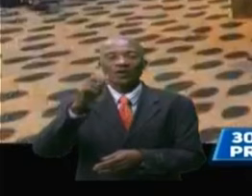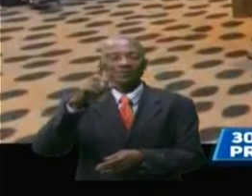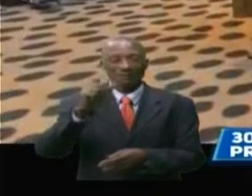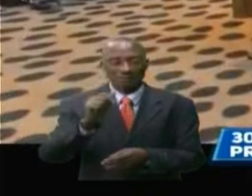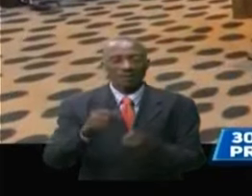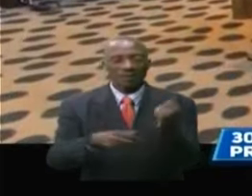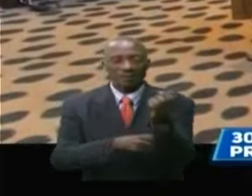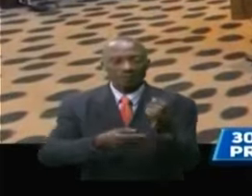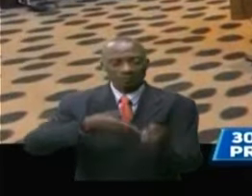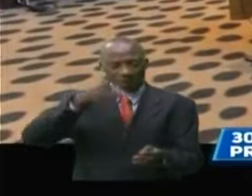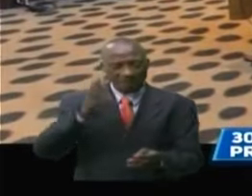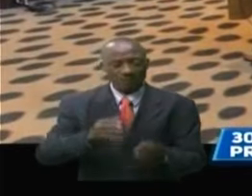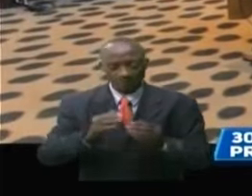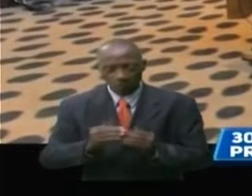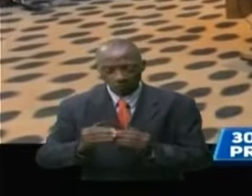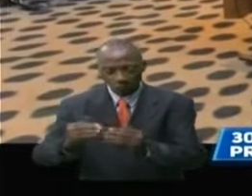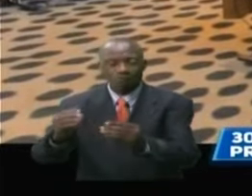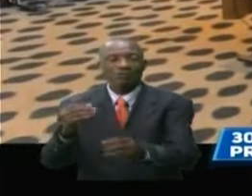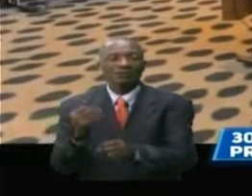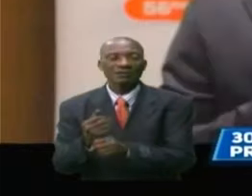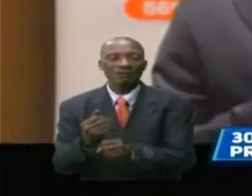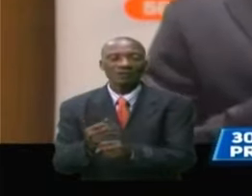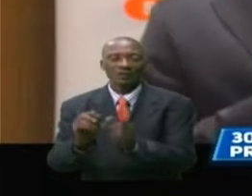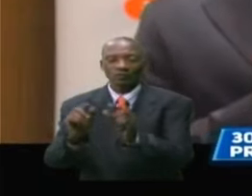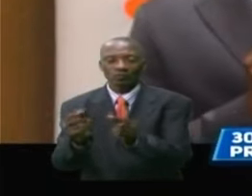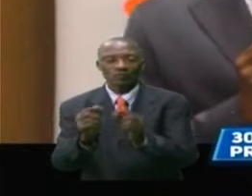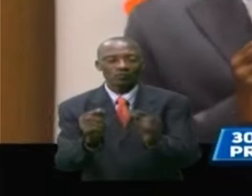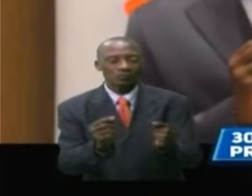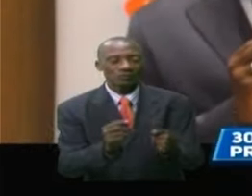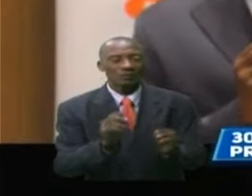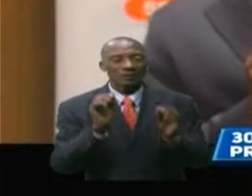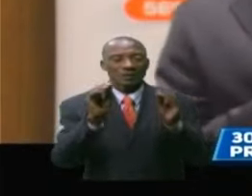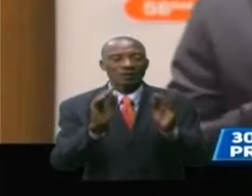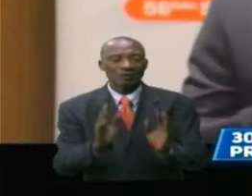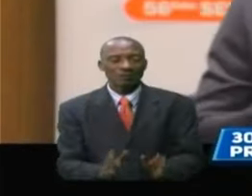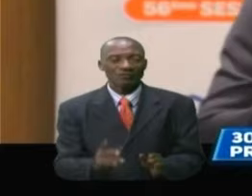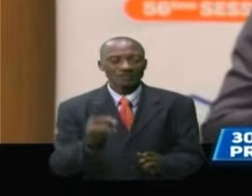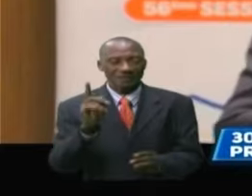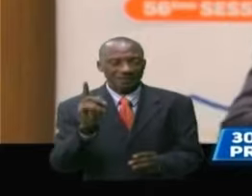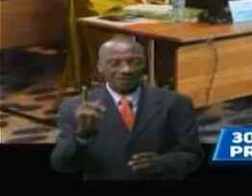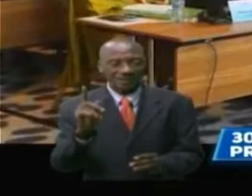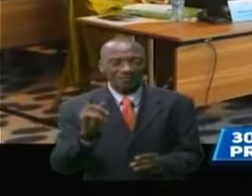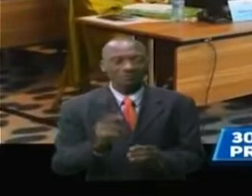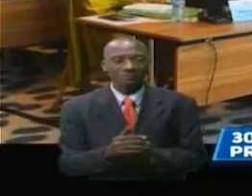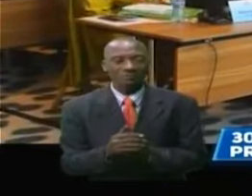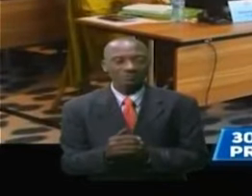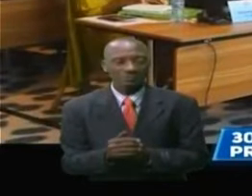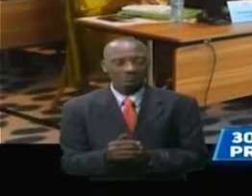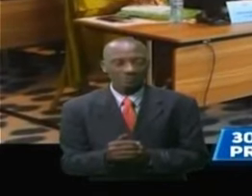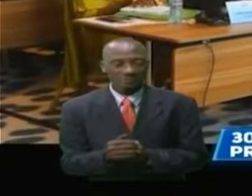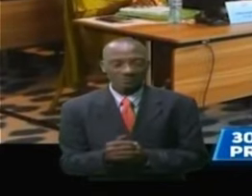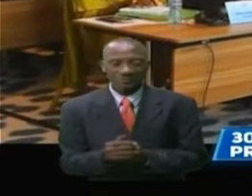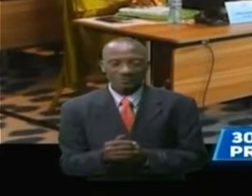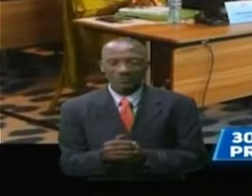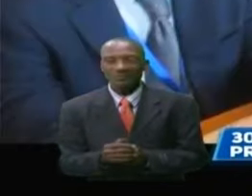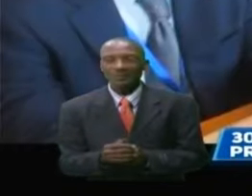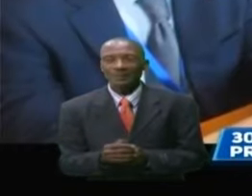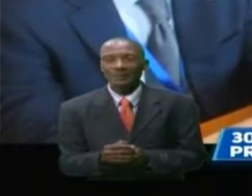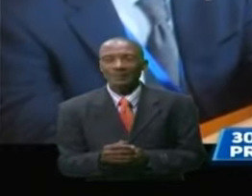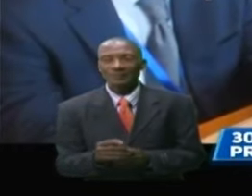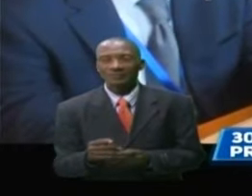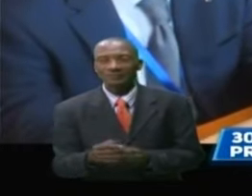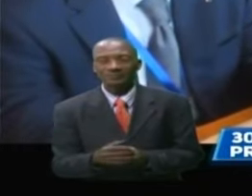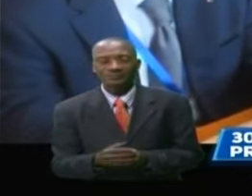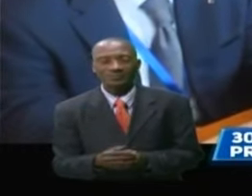poursuivi les travaux. Pour le professeur Mayata Ndiaye, secrétaire permanent de l'ERS Humain, les enjeux sont énormes. Il